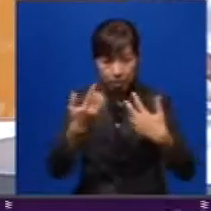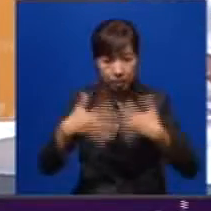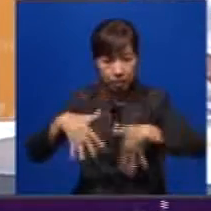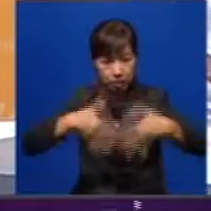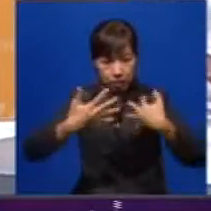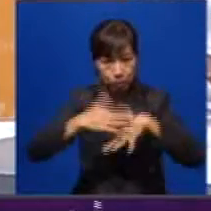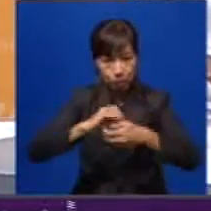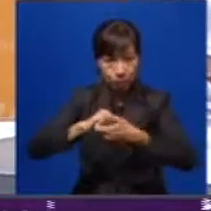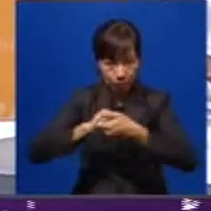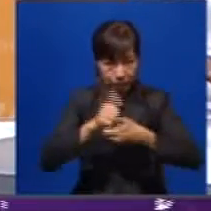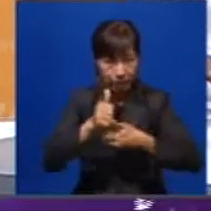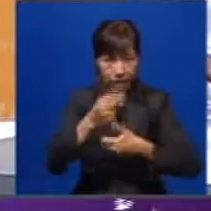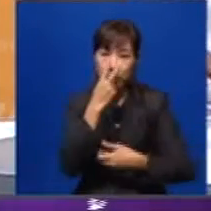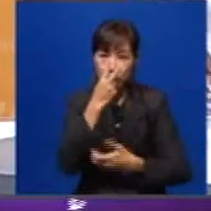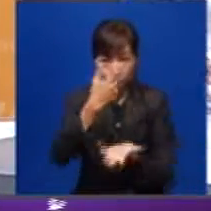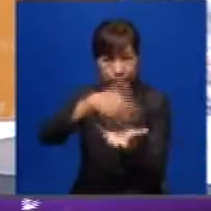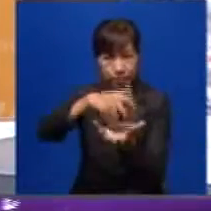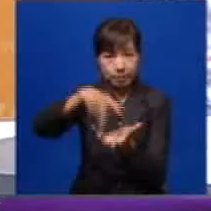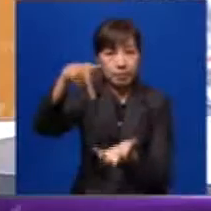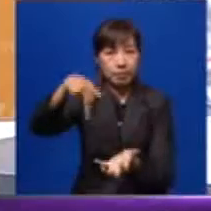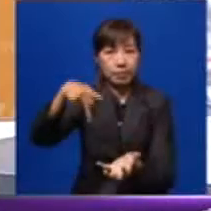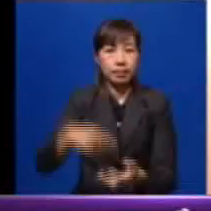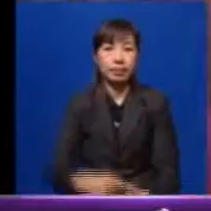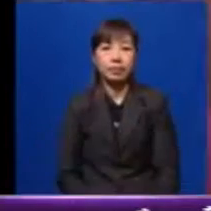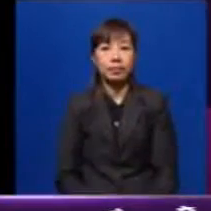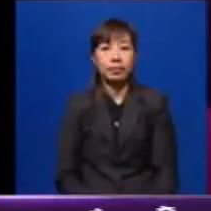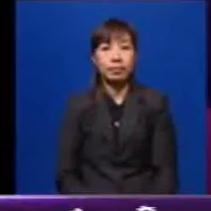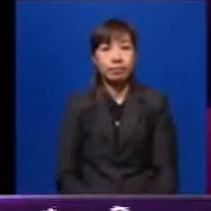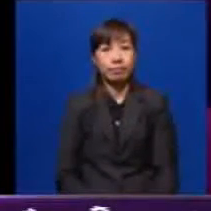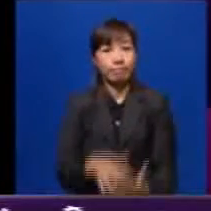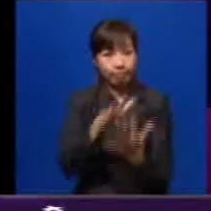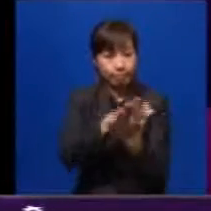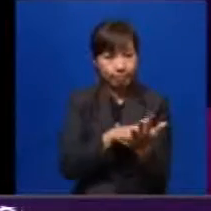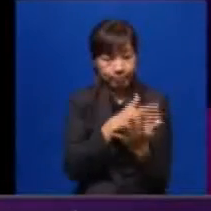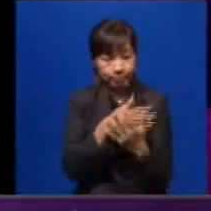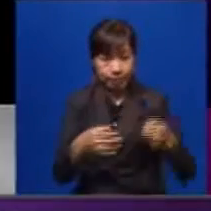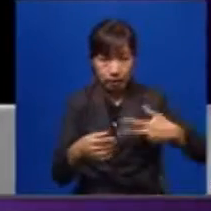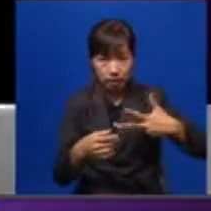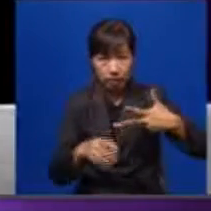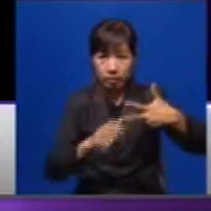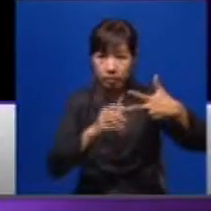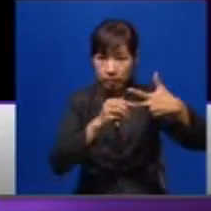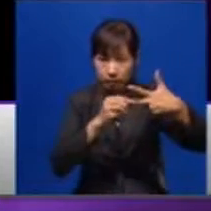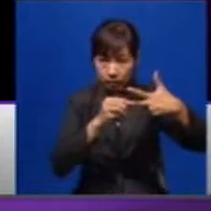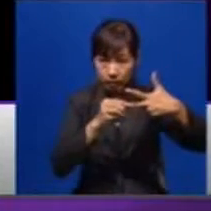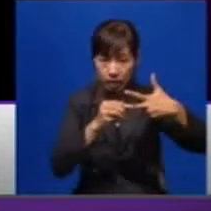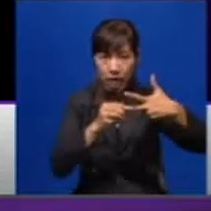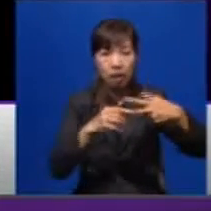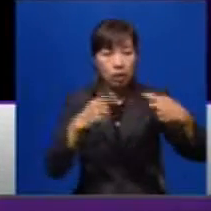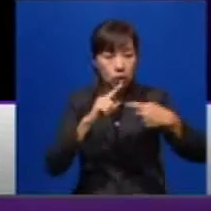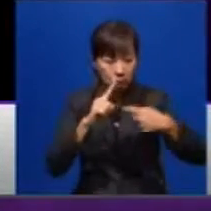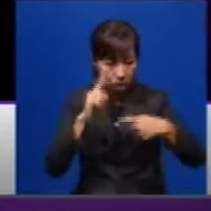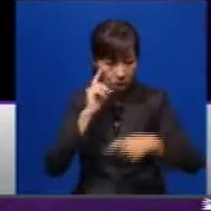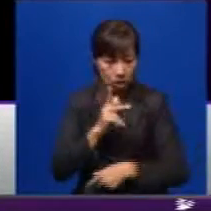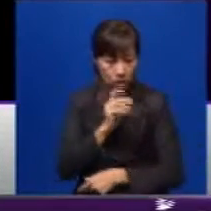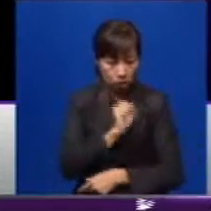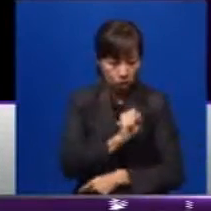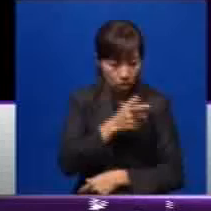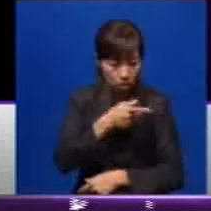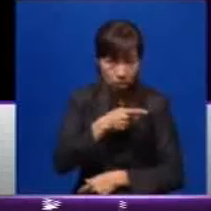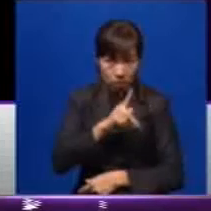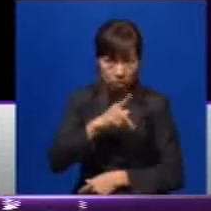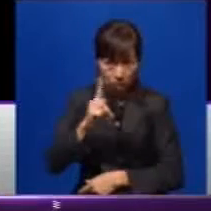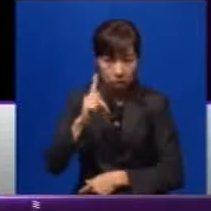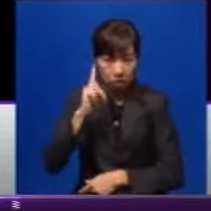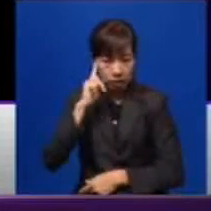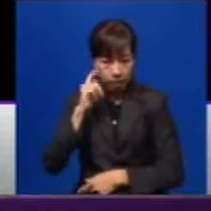ของRoad Map 3ขั้นนี้ในรายงานกันค่ะแผนขั้นที่ 1จะเป็นการเตรียมความพร้อมของสปโดยเชิญผู้แทนส่วน